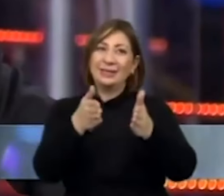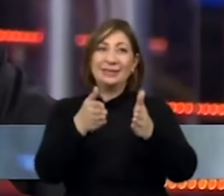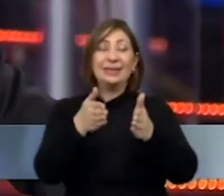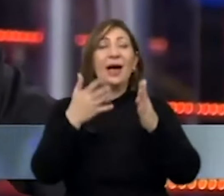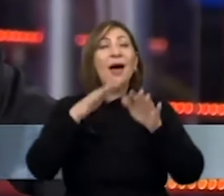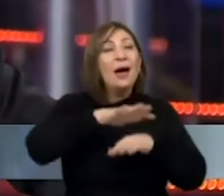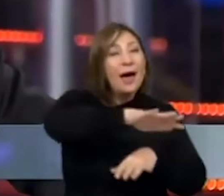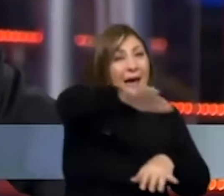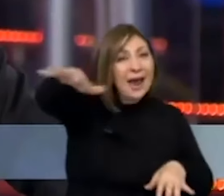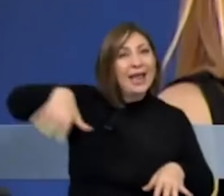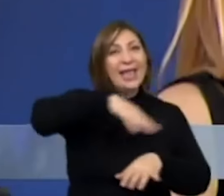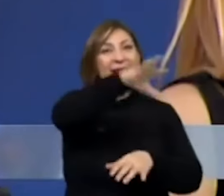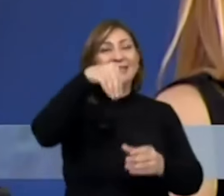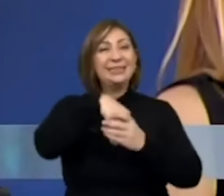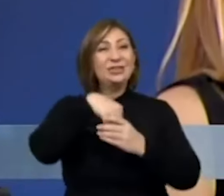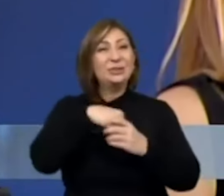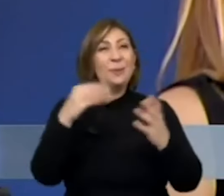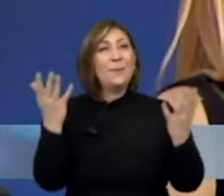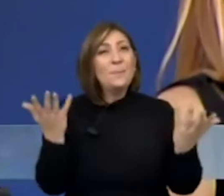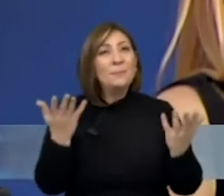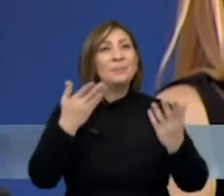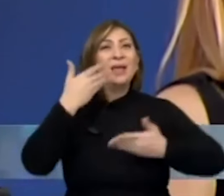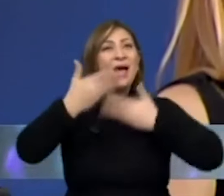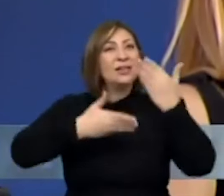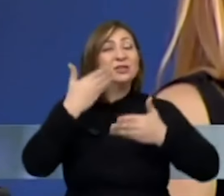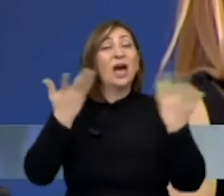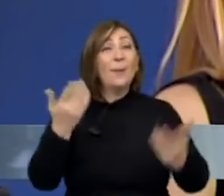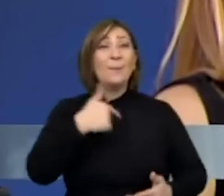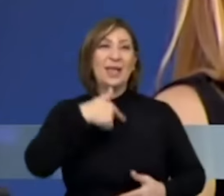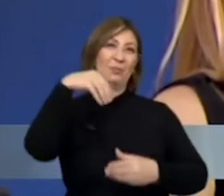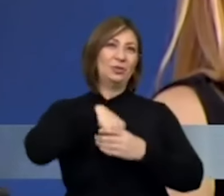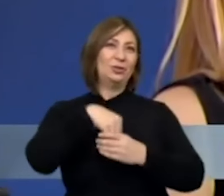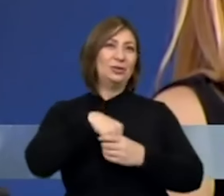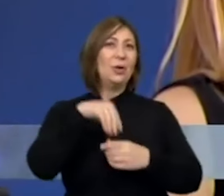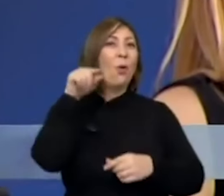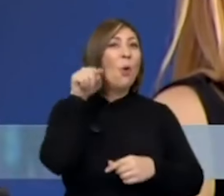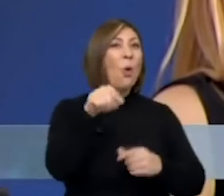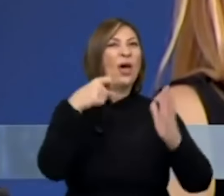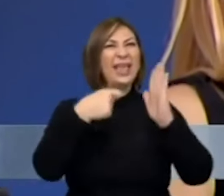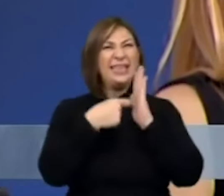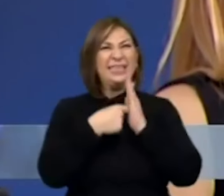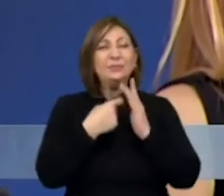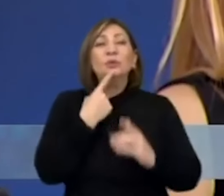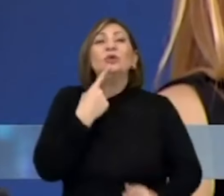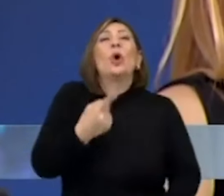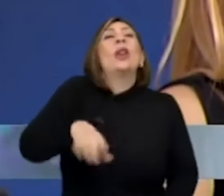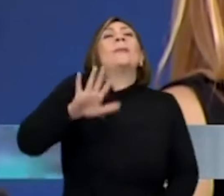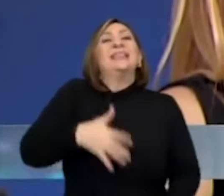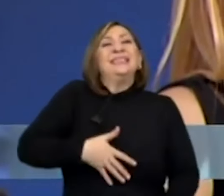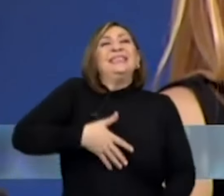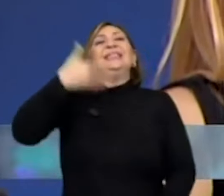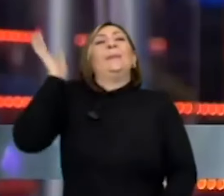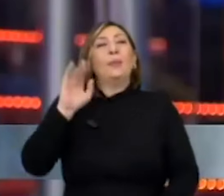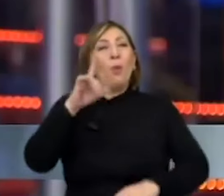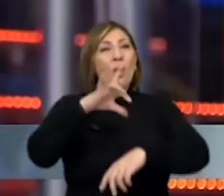Çünkü herkes için belki Trabzonspor'u anlatacak ama benim için o ismini anmak istemediğim hastalığı